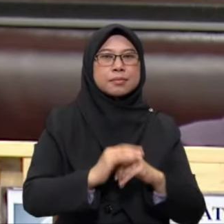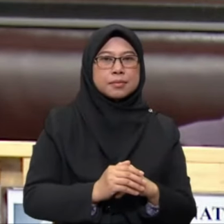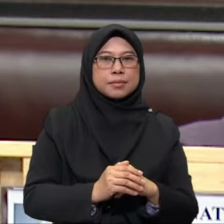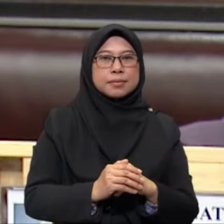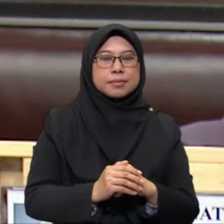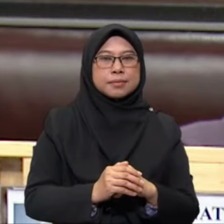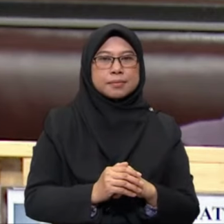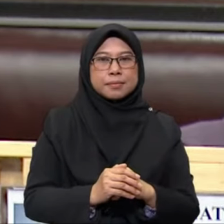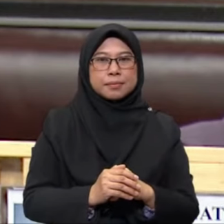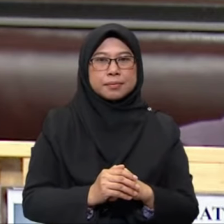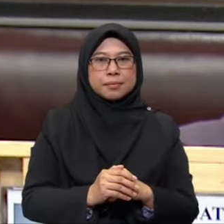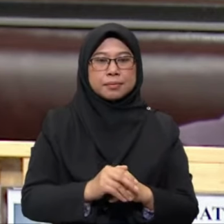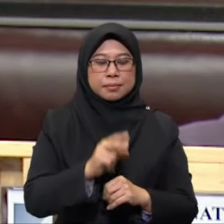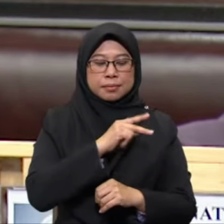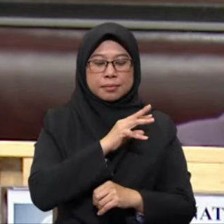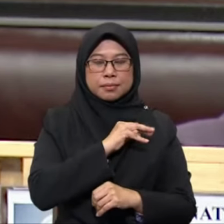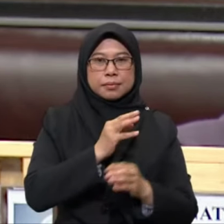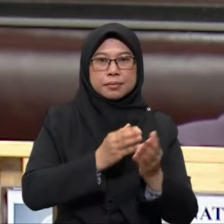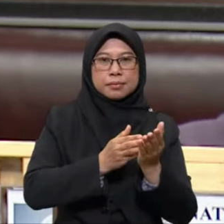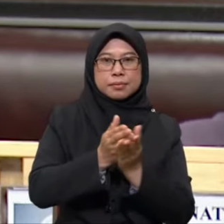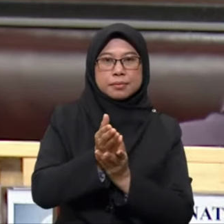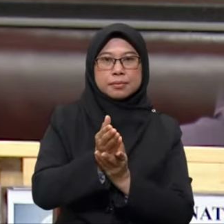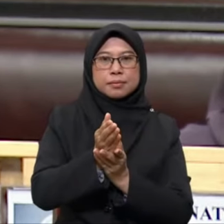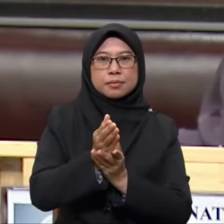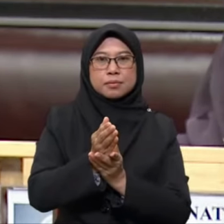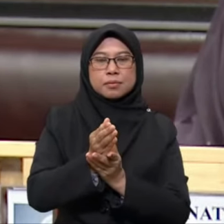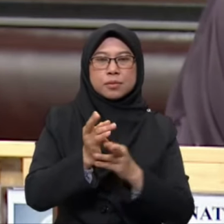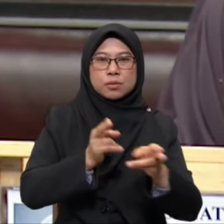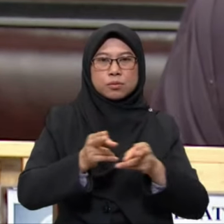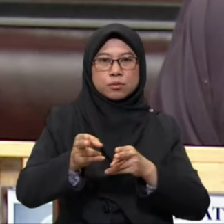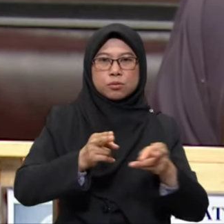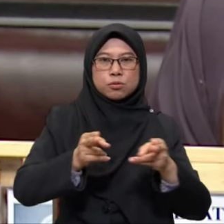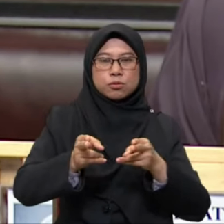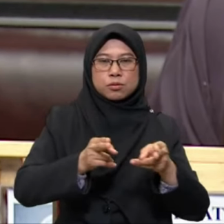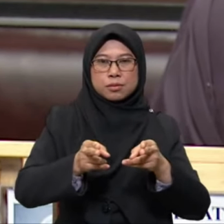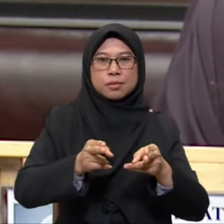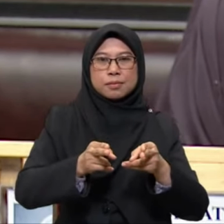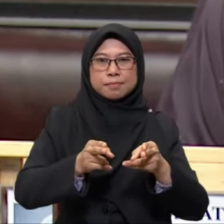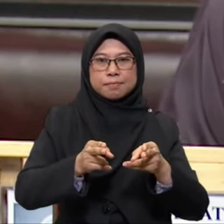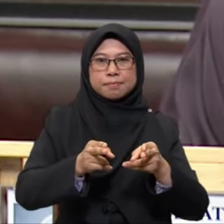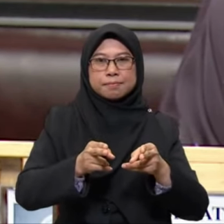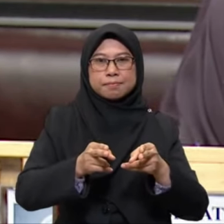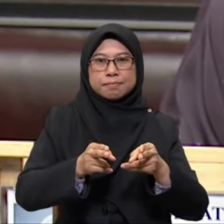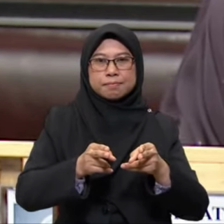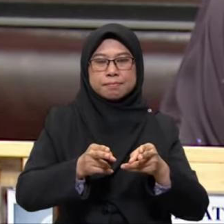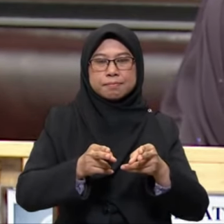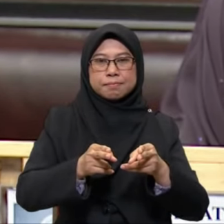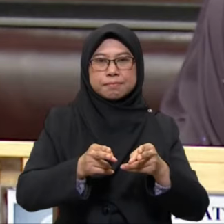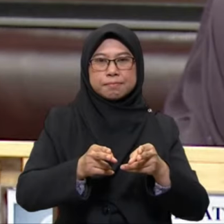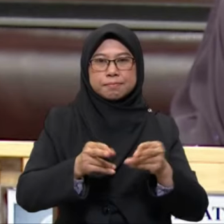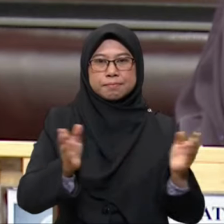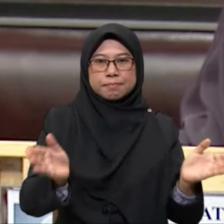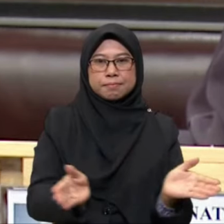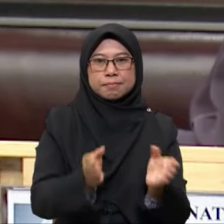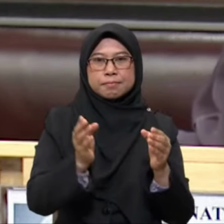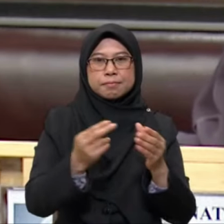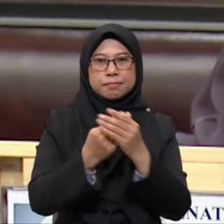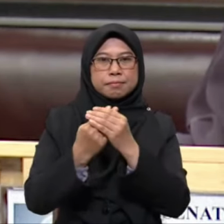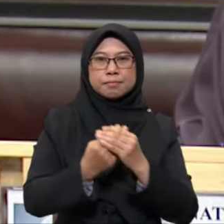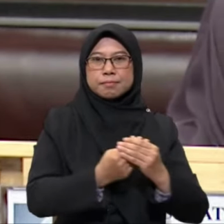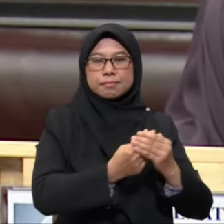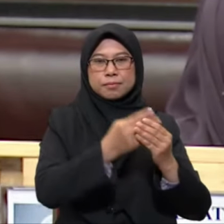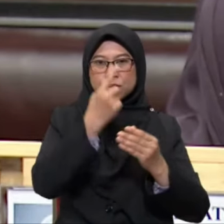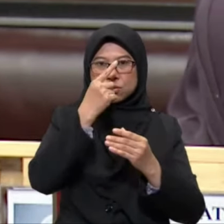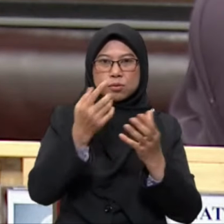Malaysia. Kementerian akan terus melipatgandakan usaha pemupukan perpaduan dalam menyemai